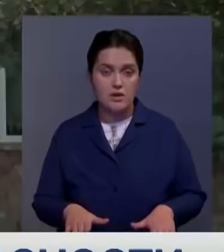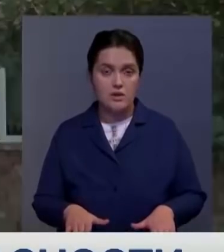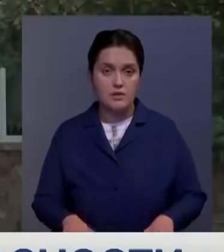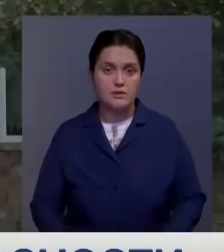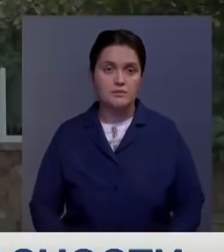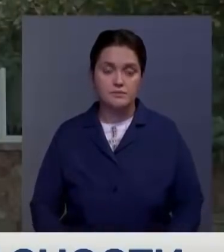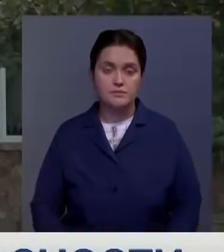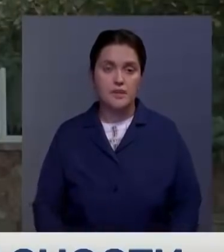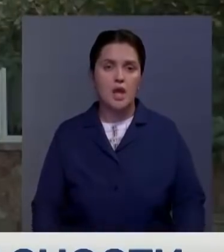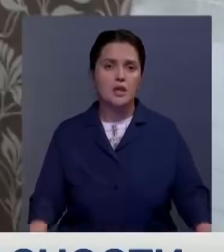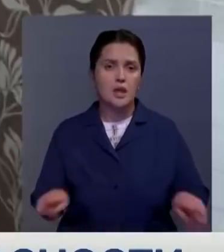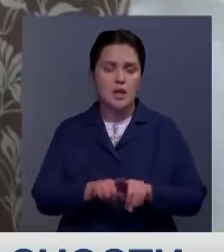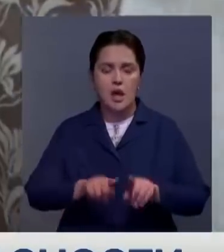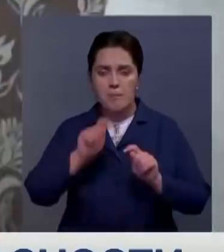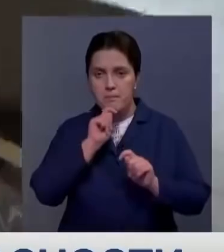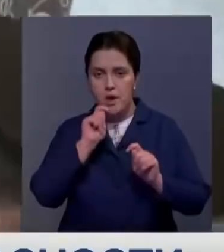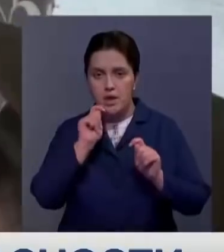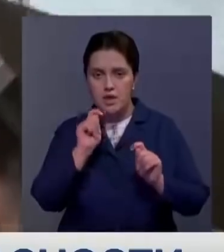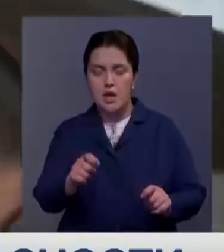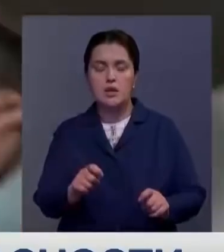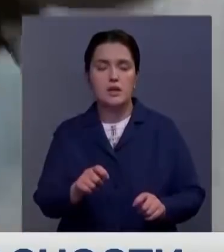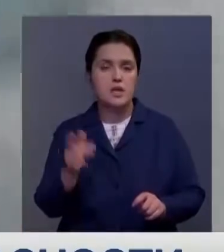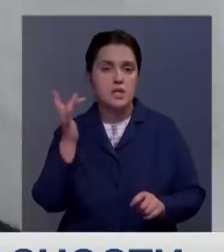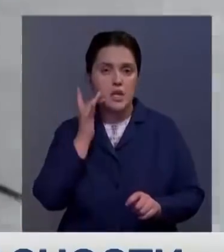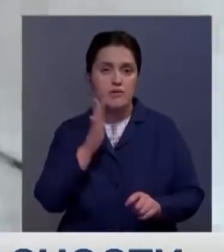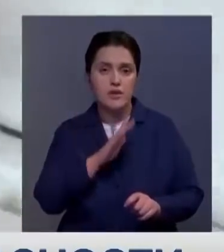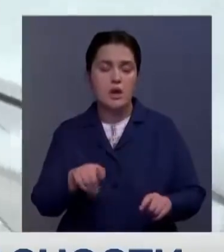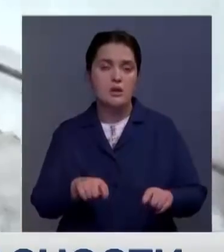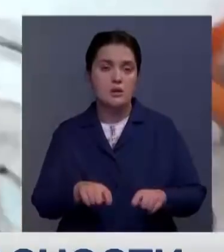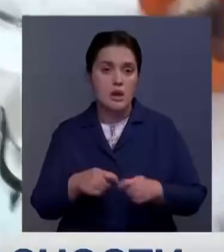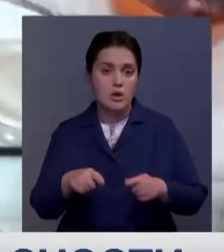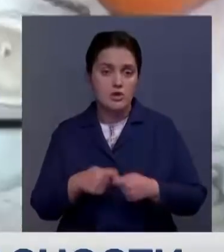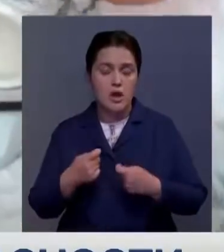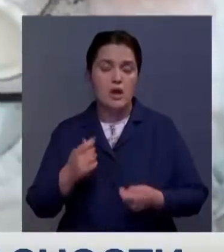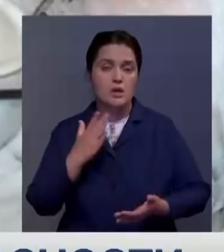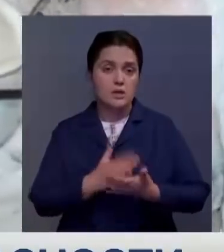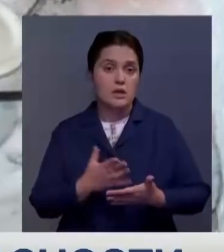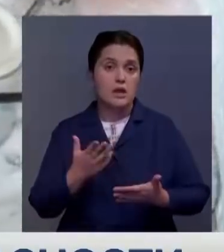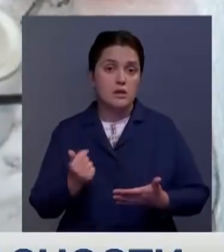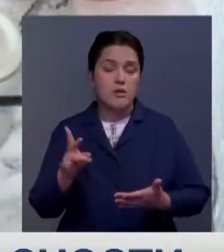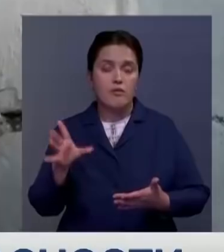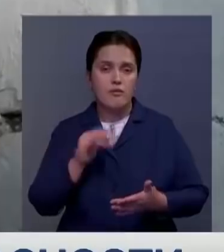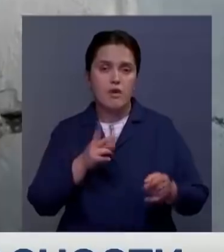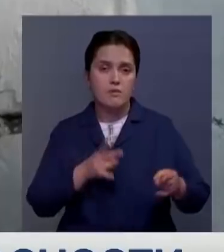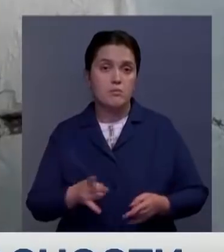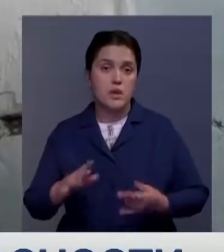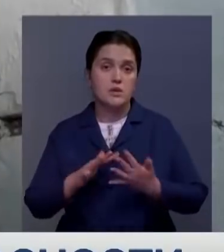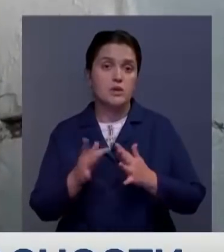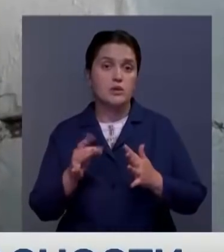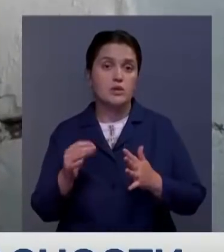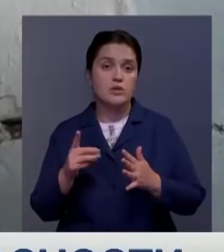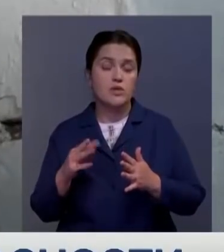установить. Но такие подарки бывают не всегда. Зачастую нарушения банальные, а последствия трагичные. Недавно в селе Розовка из-за неисправности